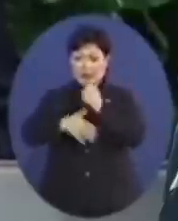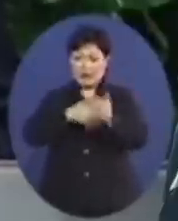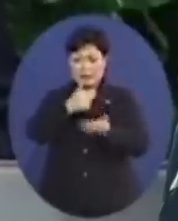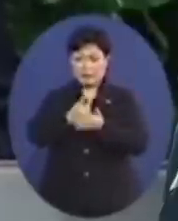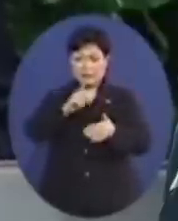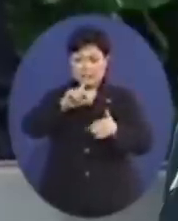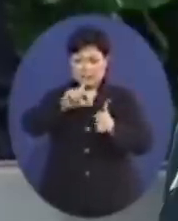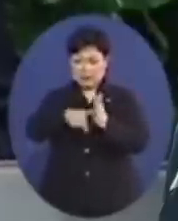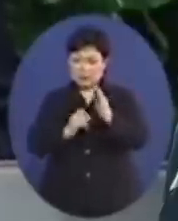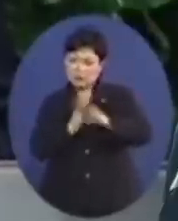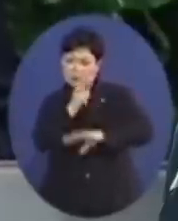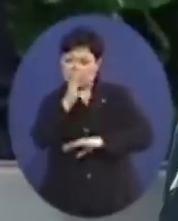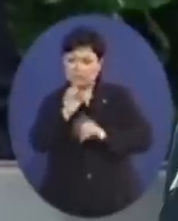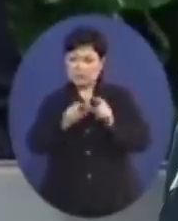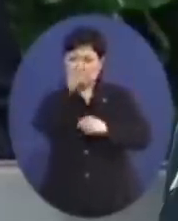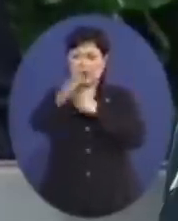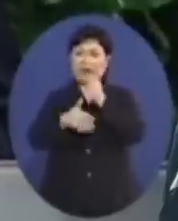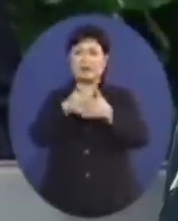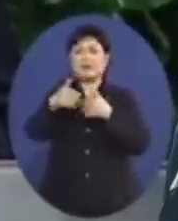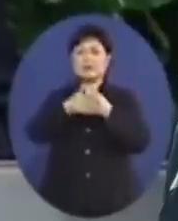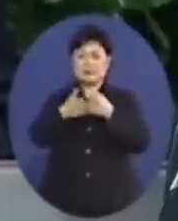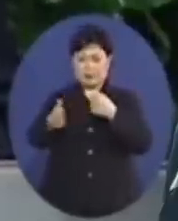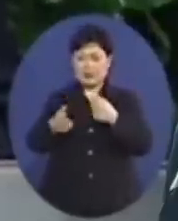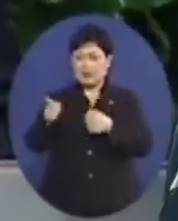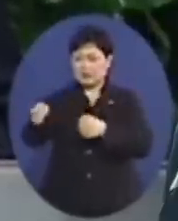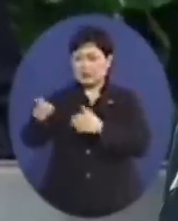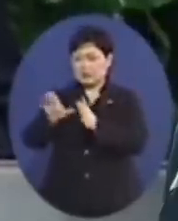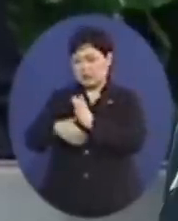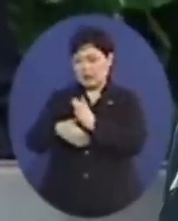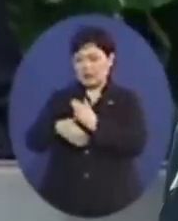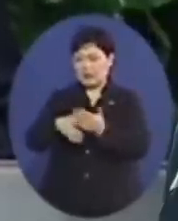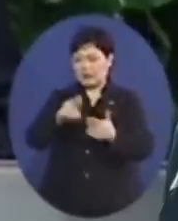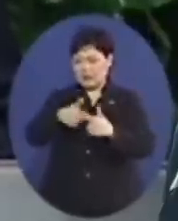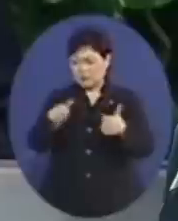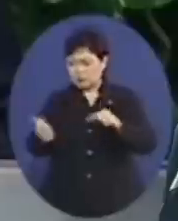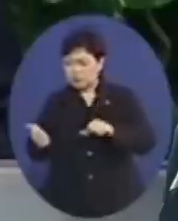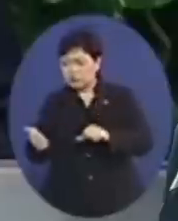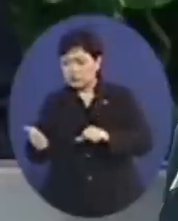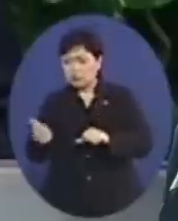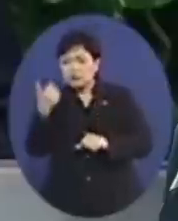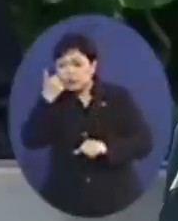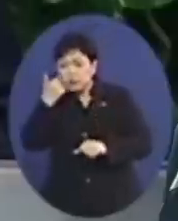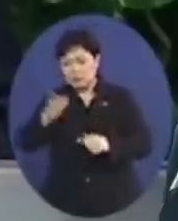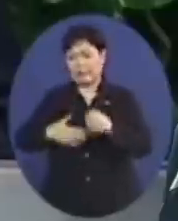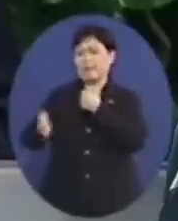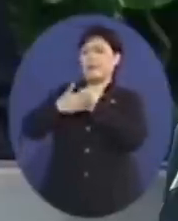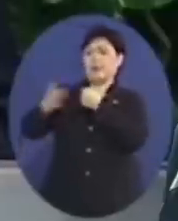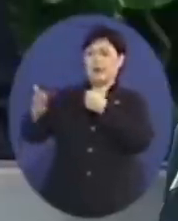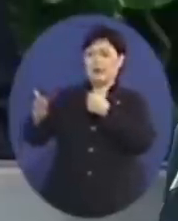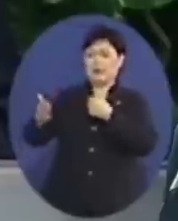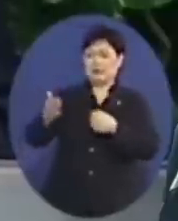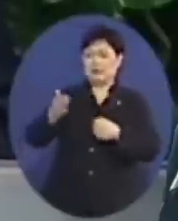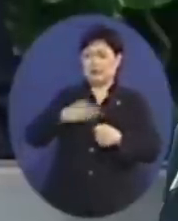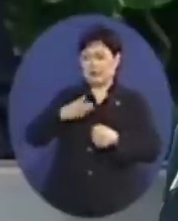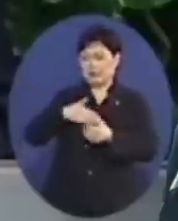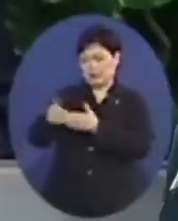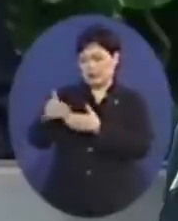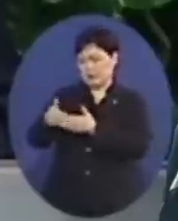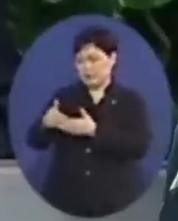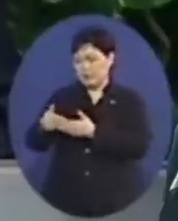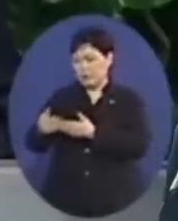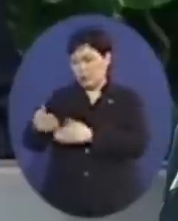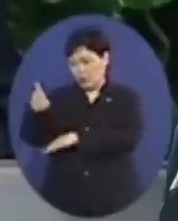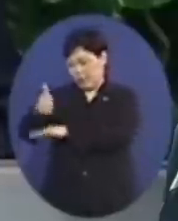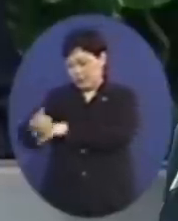시간을 초월한 영원한 하나님이기 때문에 그때 예수님이 죽은 것은 내 때문에 죽었다. 그래서 나의 그림을 그 옆에 그려놓은